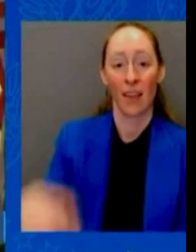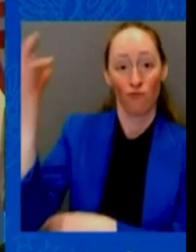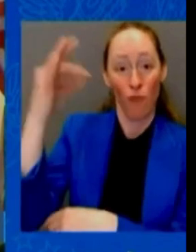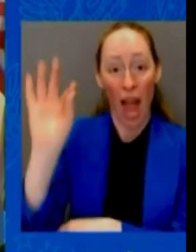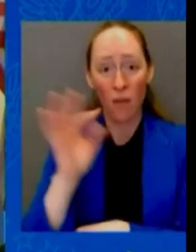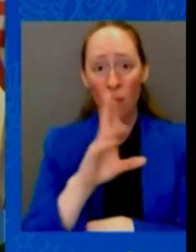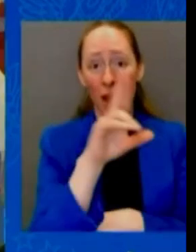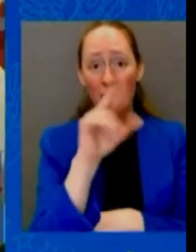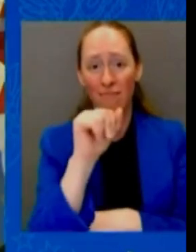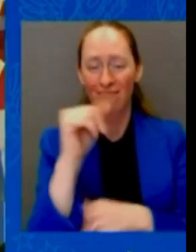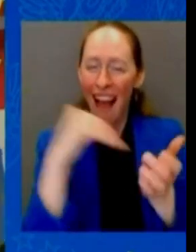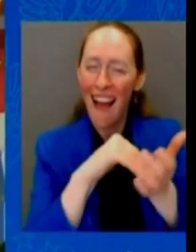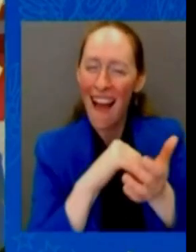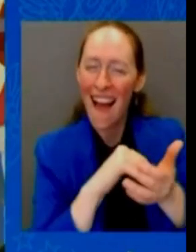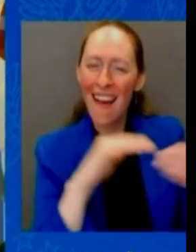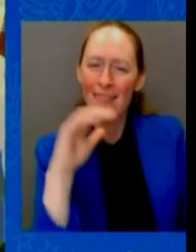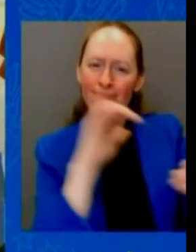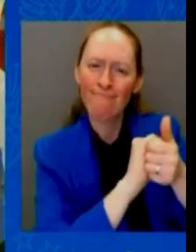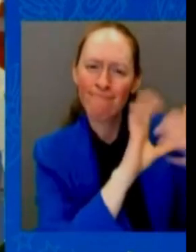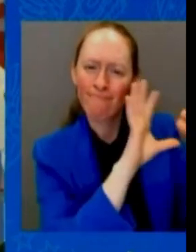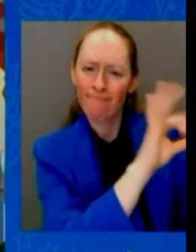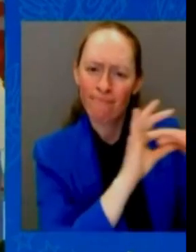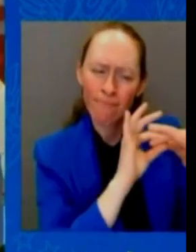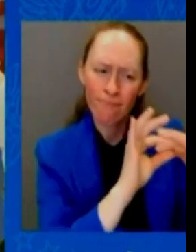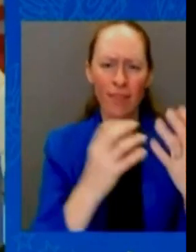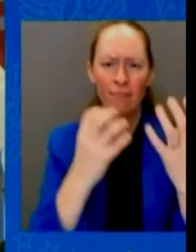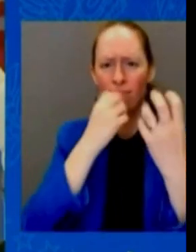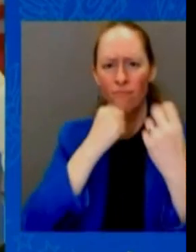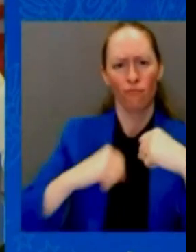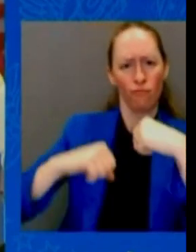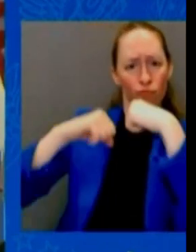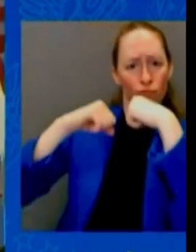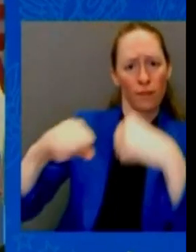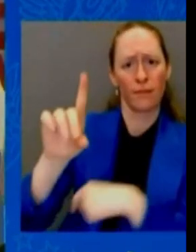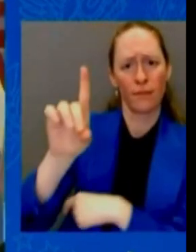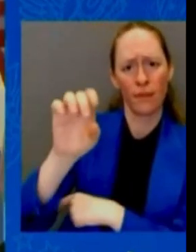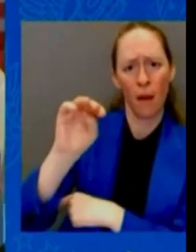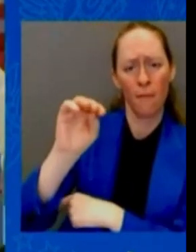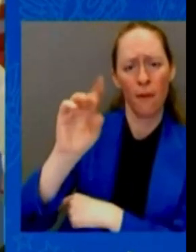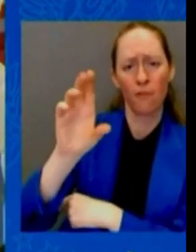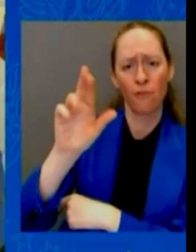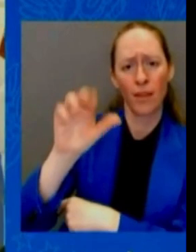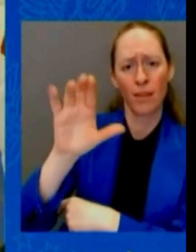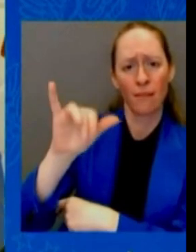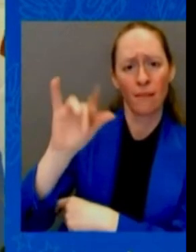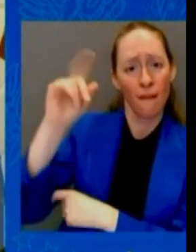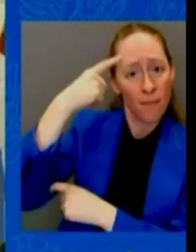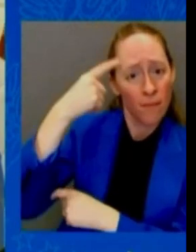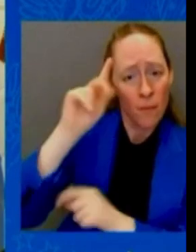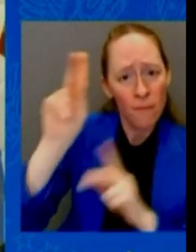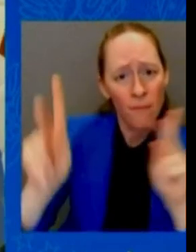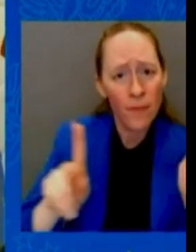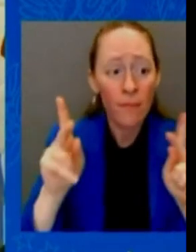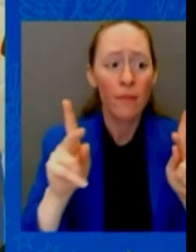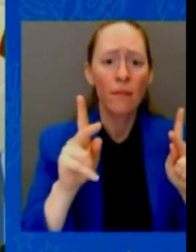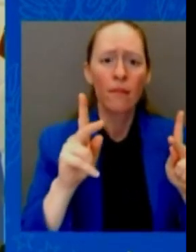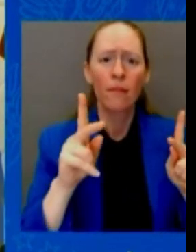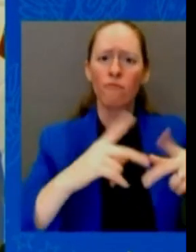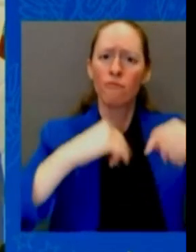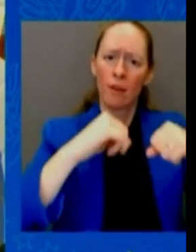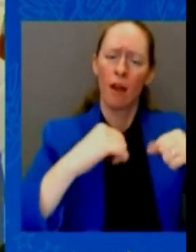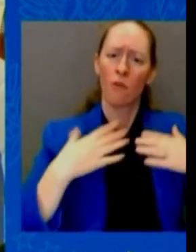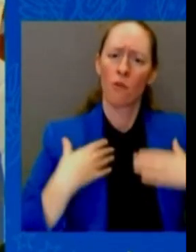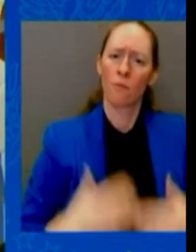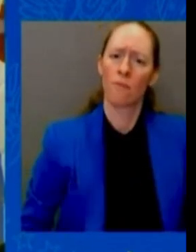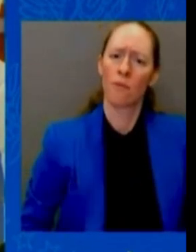universal human rights, which are the heart of both our nations. The wellspring of our strength is